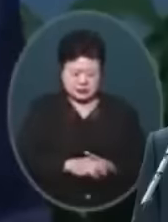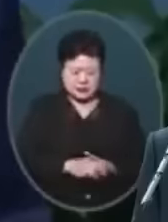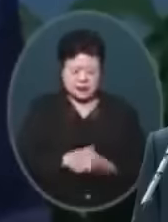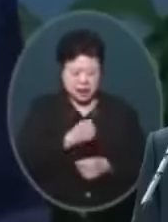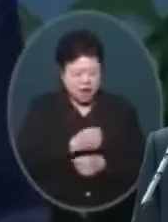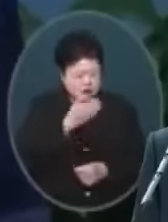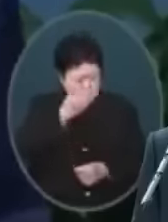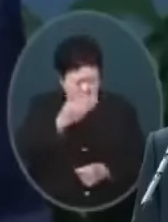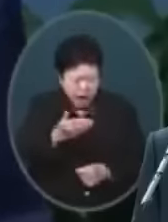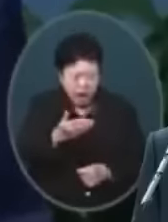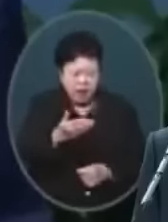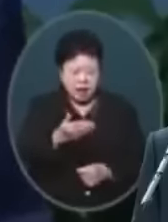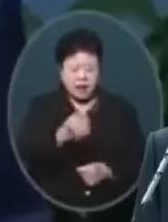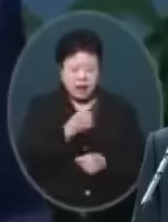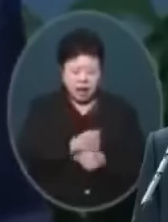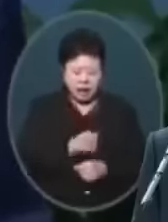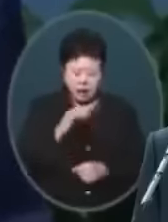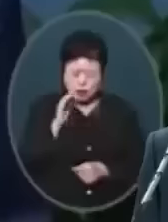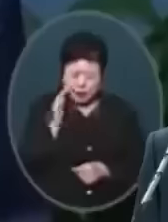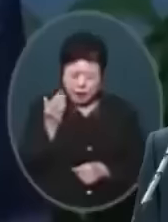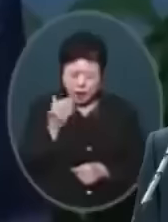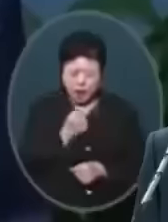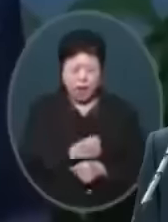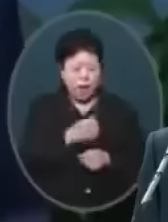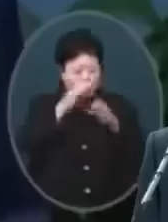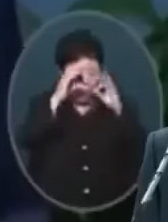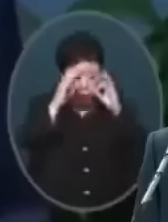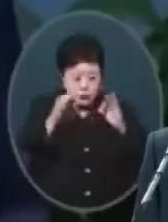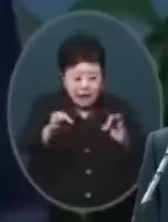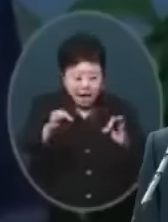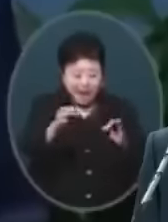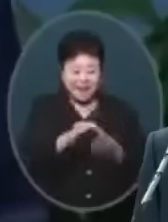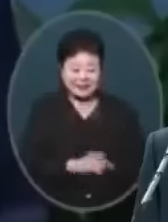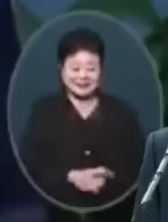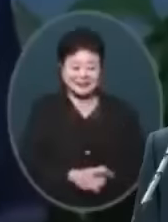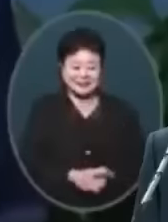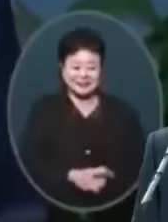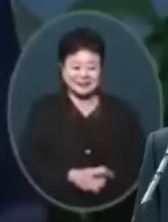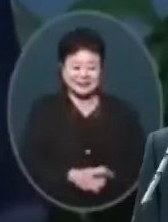수 있다. 나는 하면 된다. 나는 해보자.